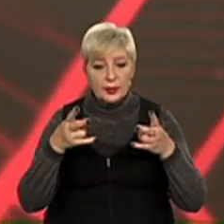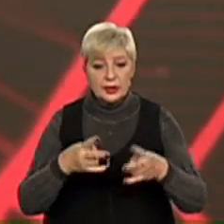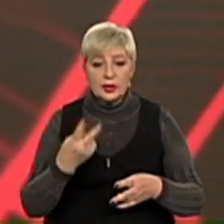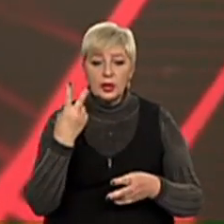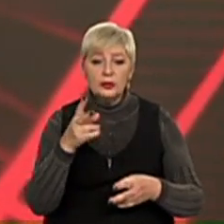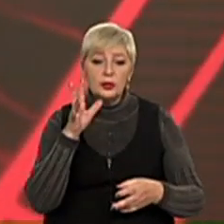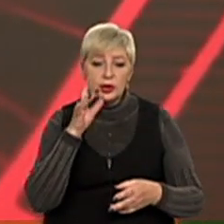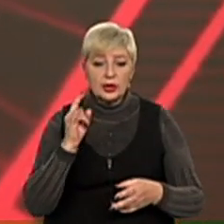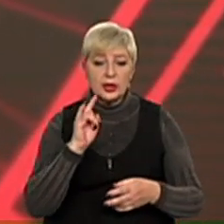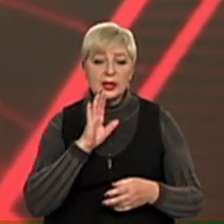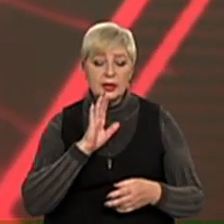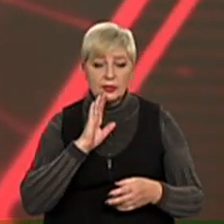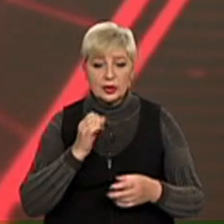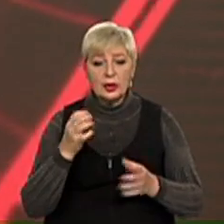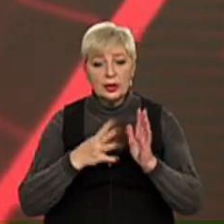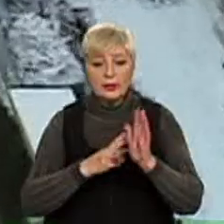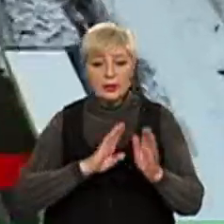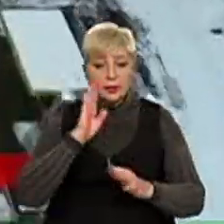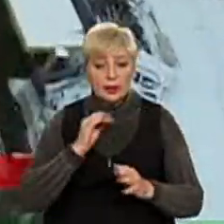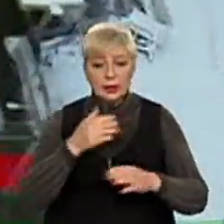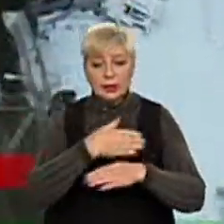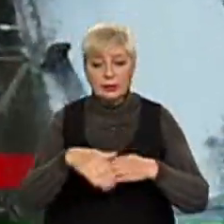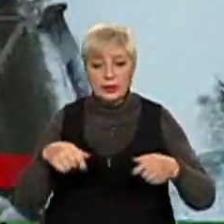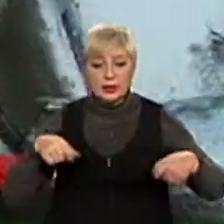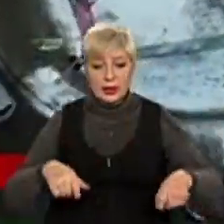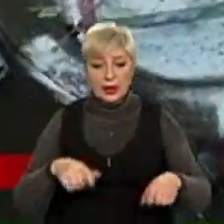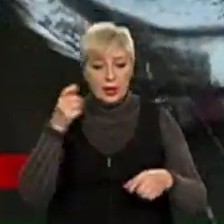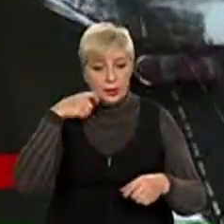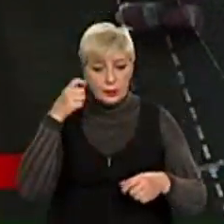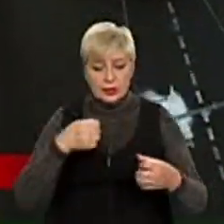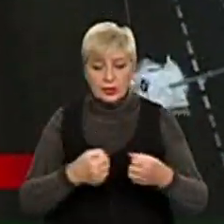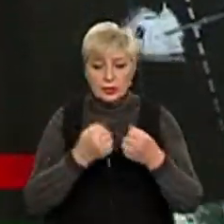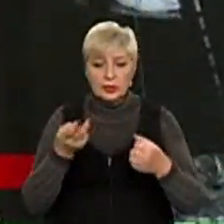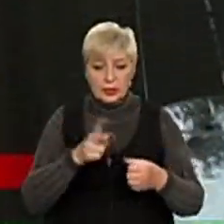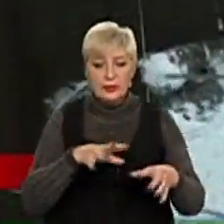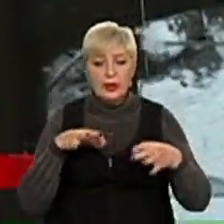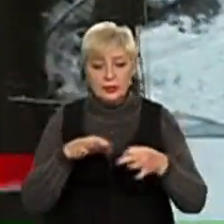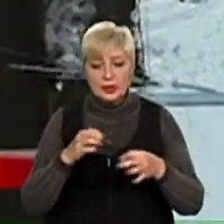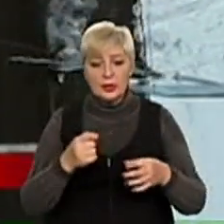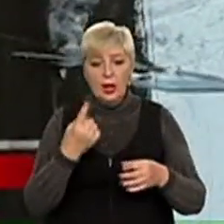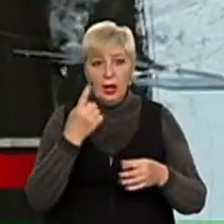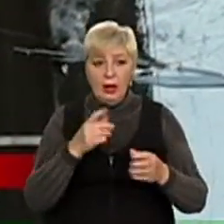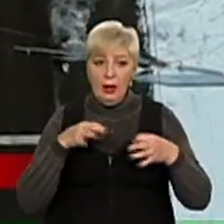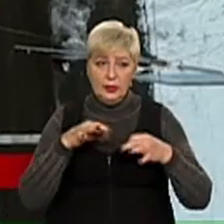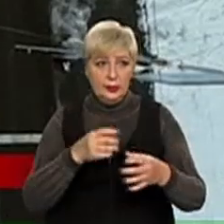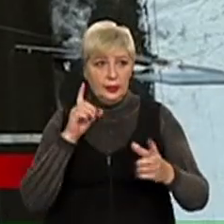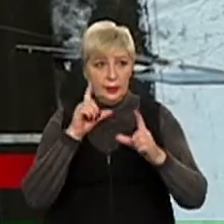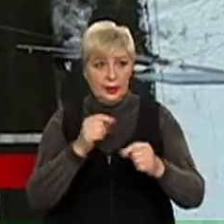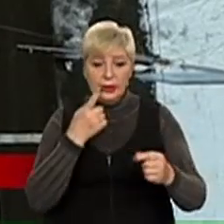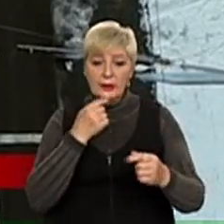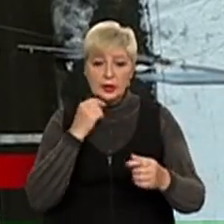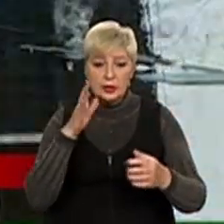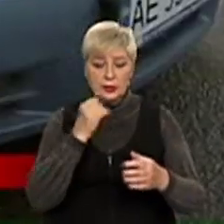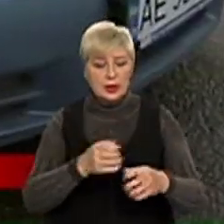постраждала дворічна дівчинка. У 9 ранку на вулиці Генерала Пушкіна зіштовхнулись дві автівки. Водій «Шевроле» проїхав на червоне світло та